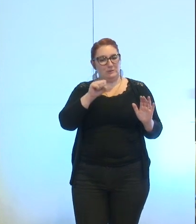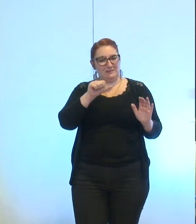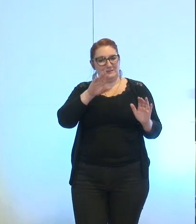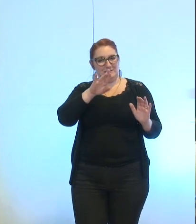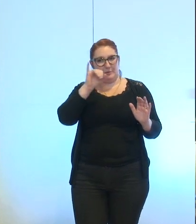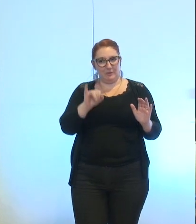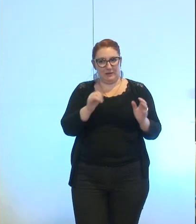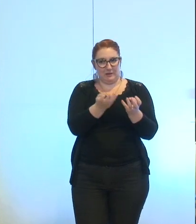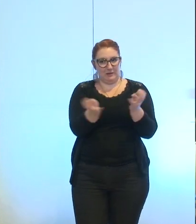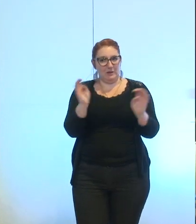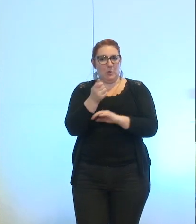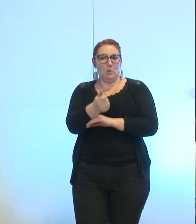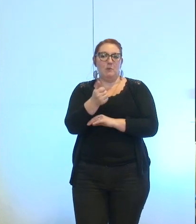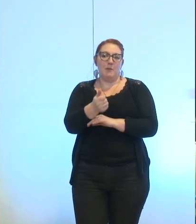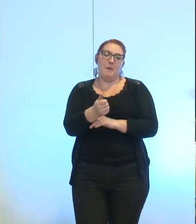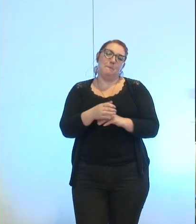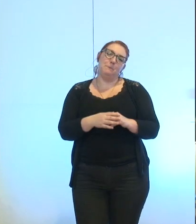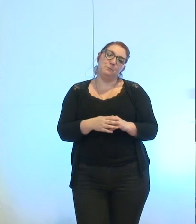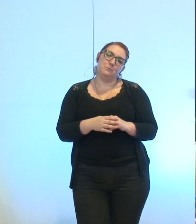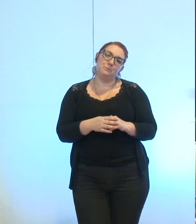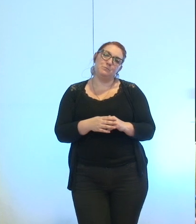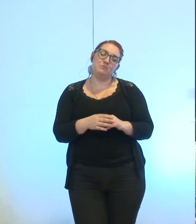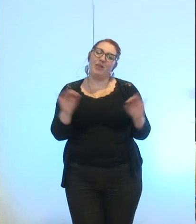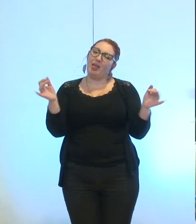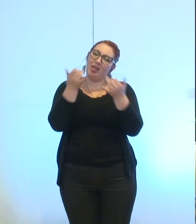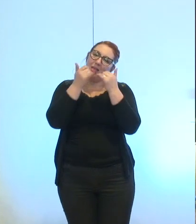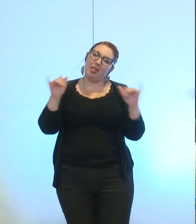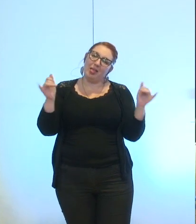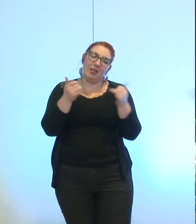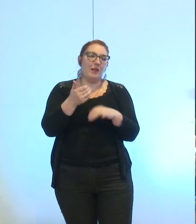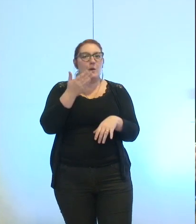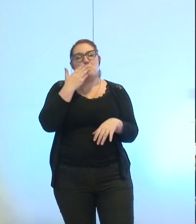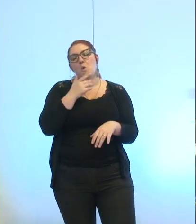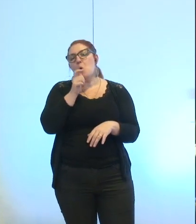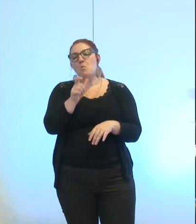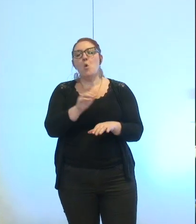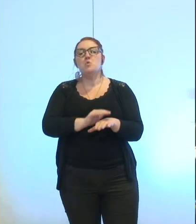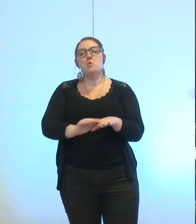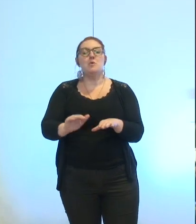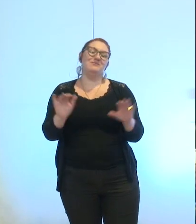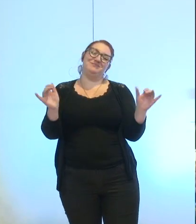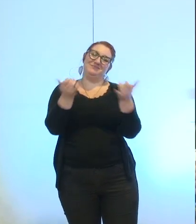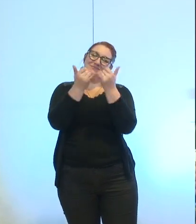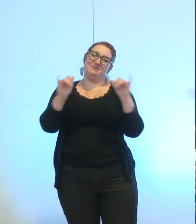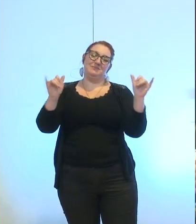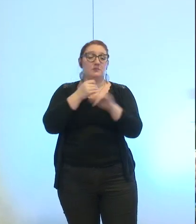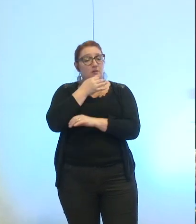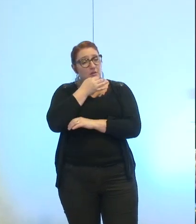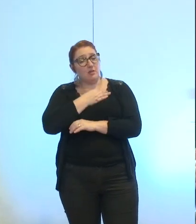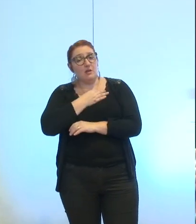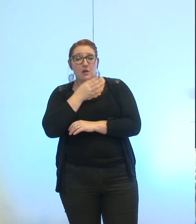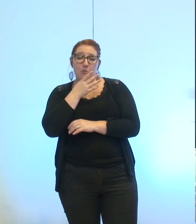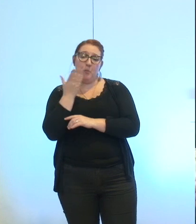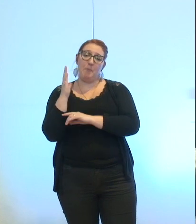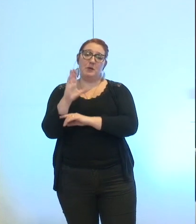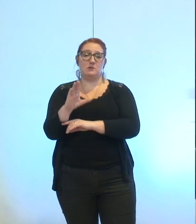même pousser l'esprit d'amusement je préfère le dire comme ça en nous disant qu'il ne pouvait pas vraiment nous l'exposer